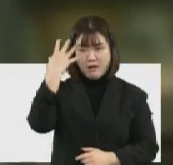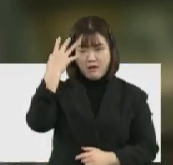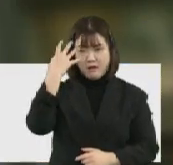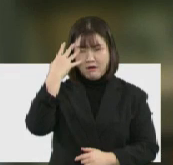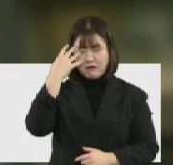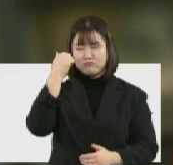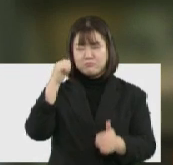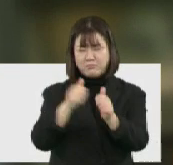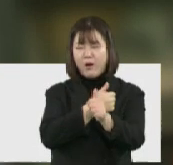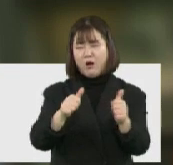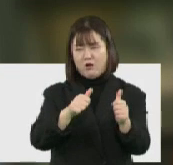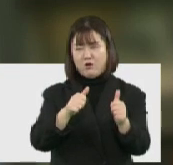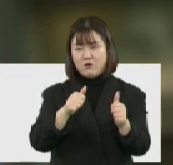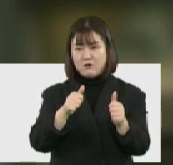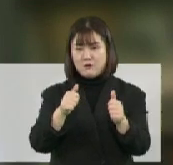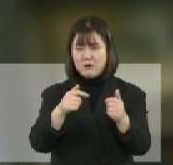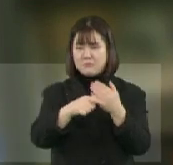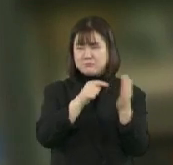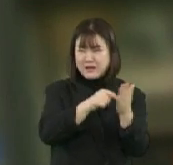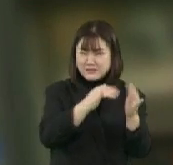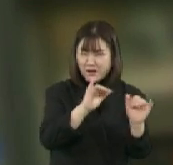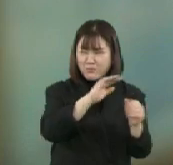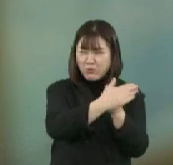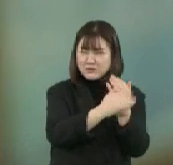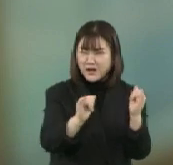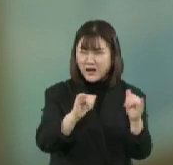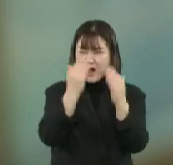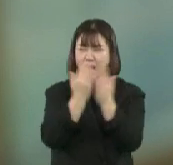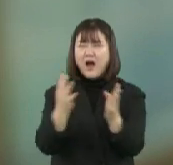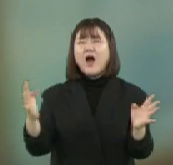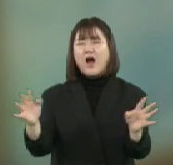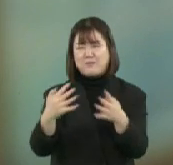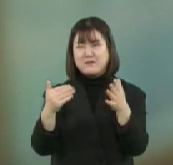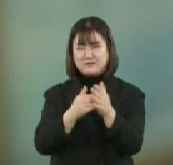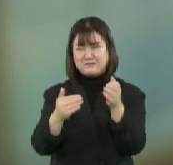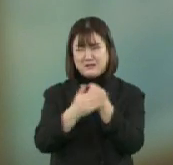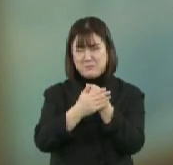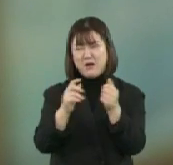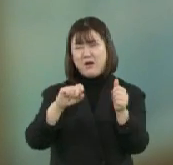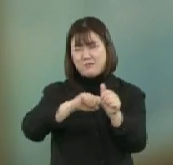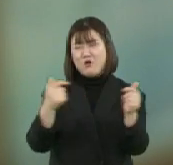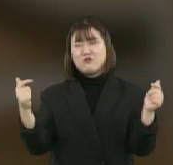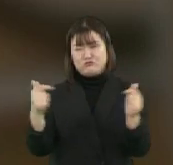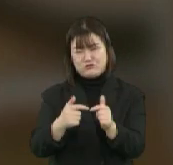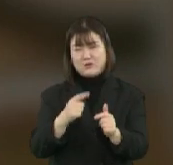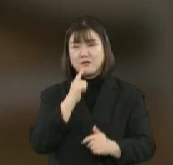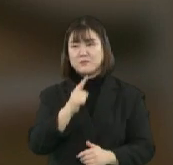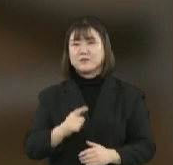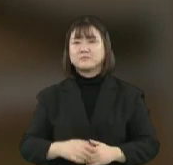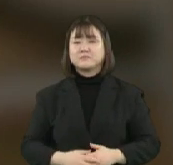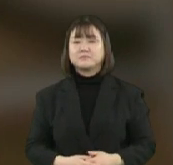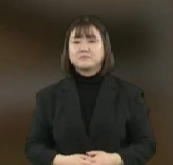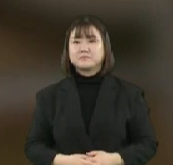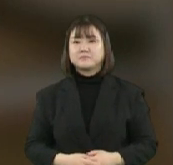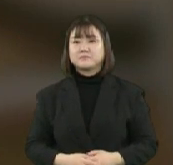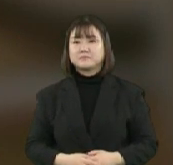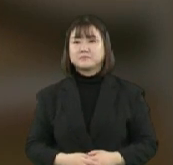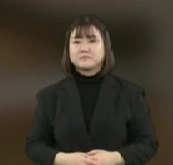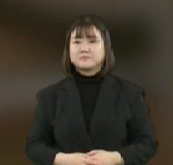채 범행을 했다 면서도 피해자 보호자 들 모두와 합의한 점을 양형에 고려했다 고 밝혔습니다